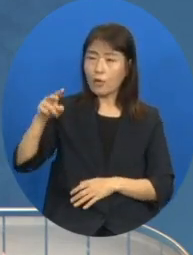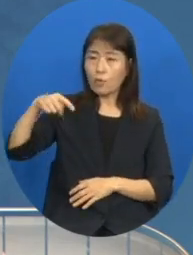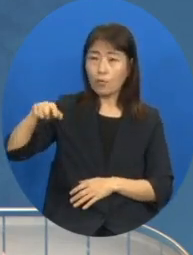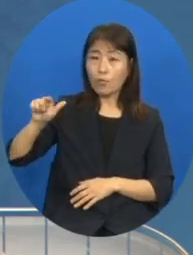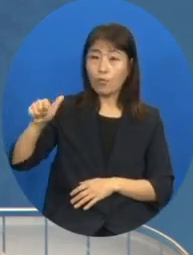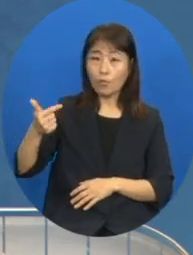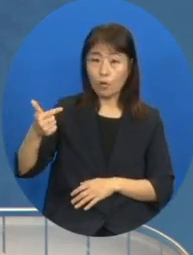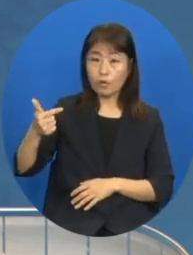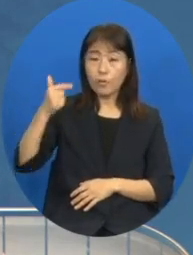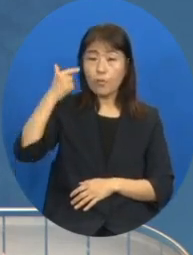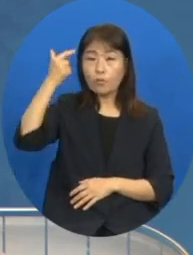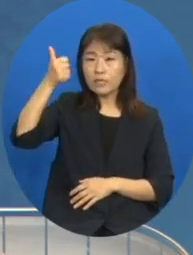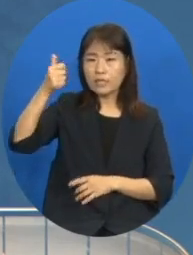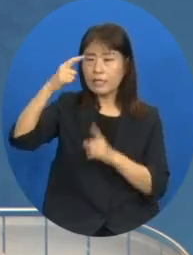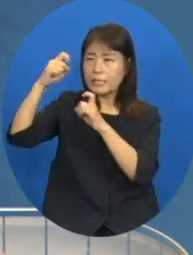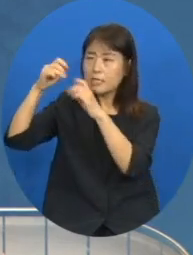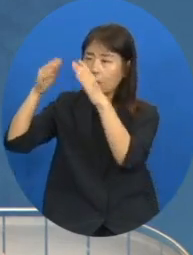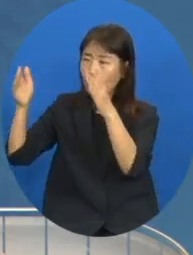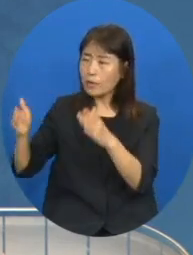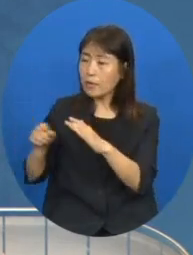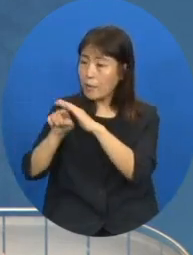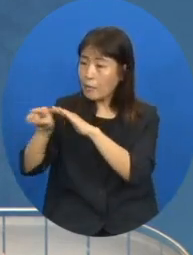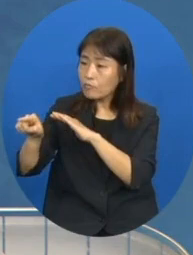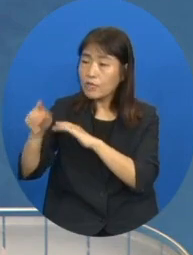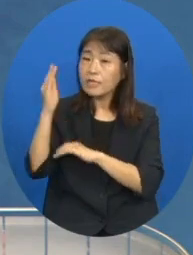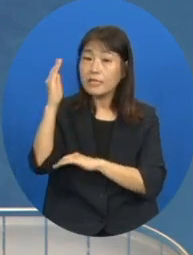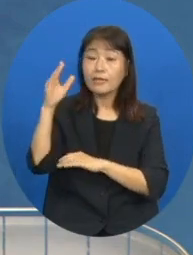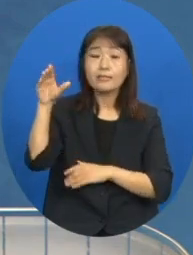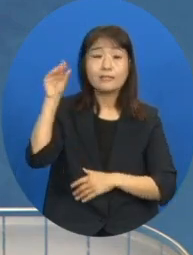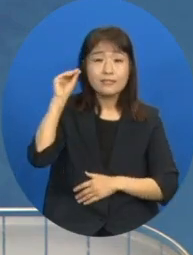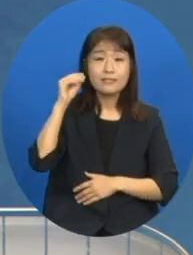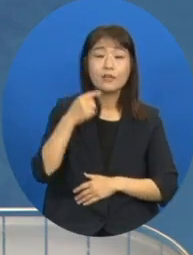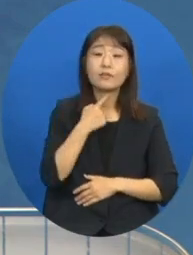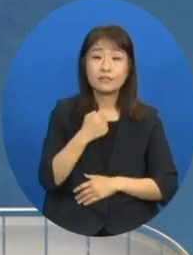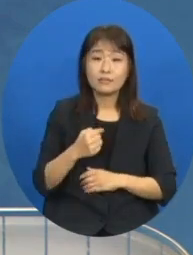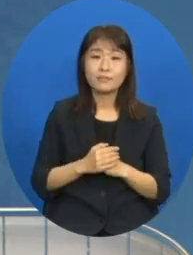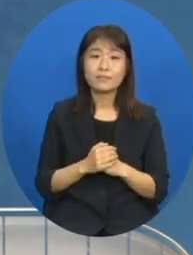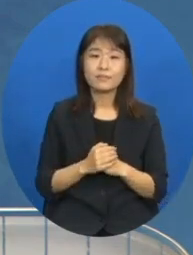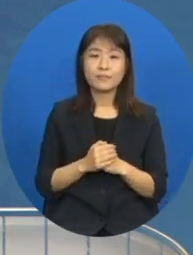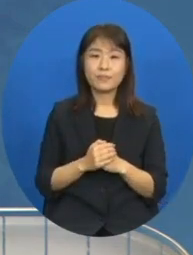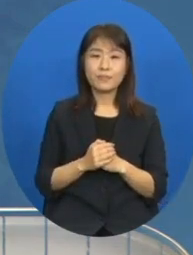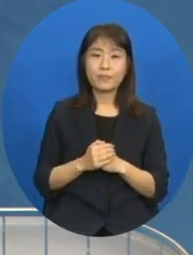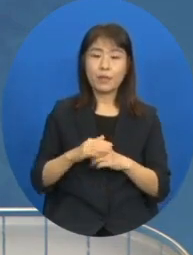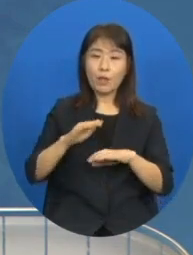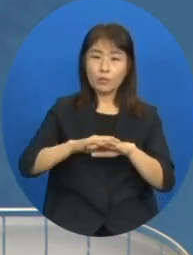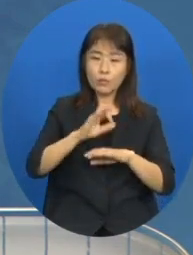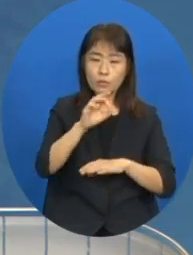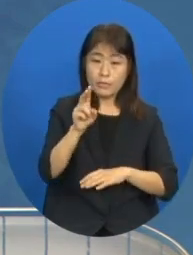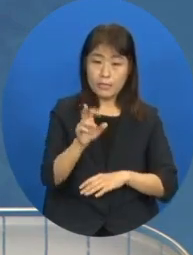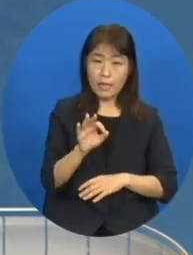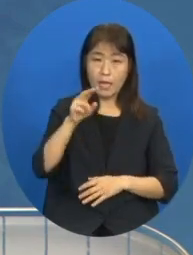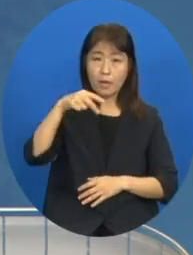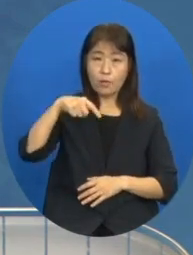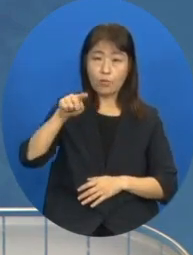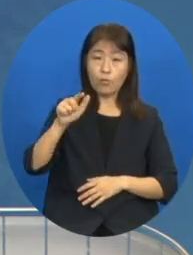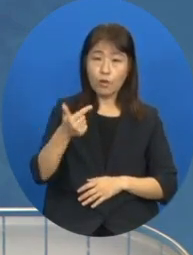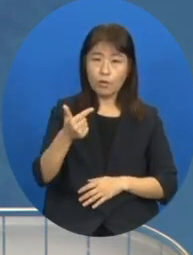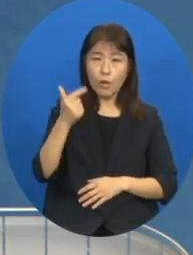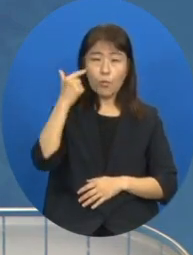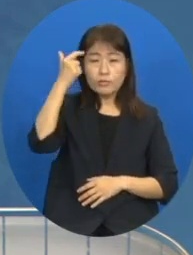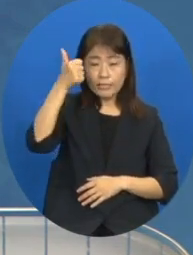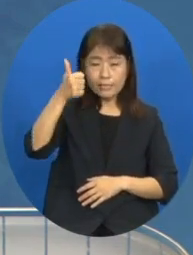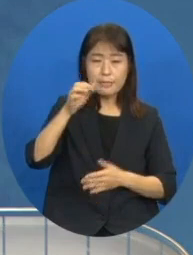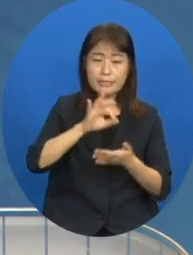가셨던 이야기를 하신 걸 들었습니다. 그 기념관에 가면 손양원 목사님이 쓰시던 성경 찬송과